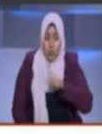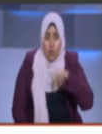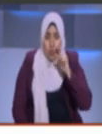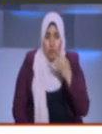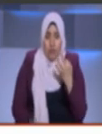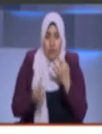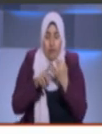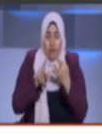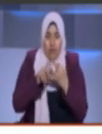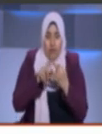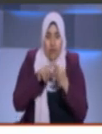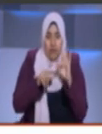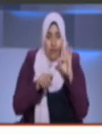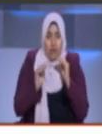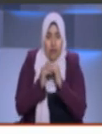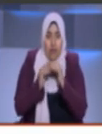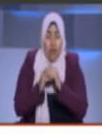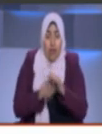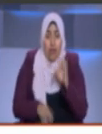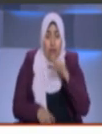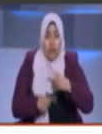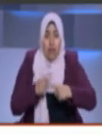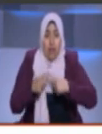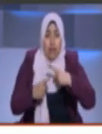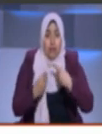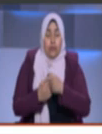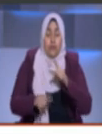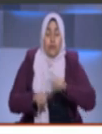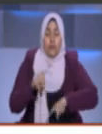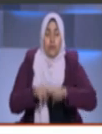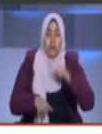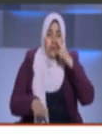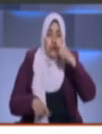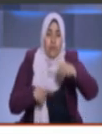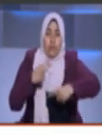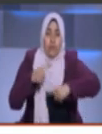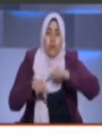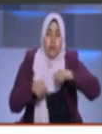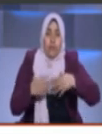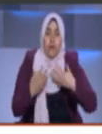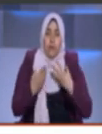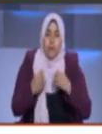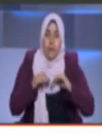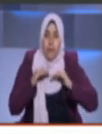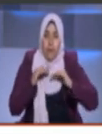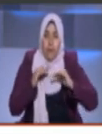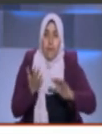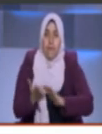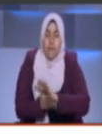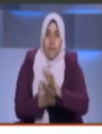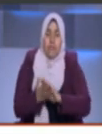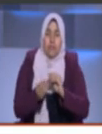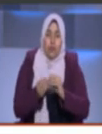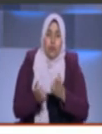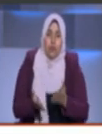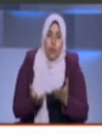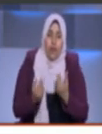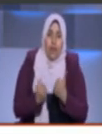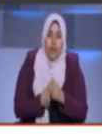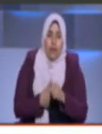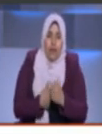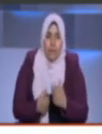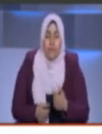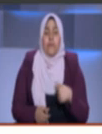زالت الاشتباكات يعني مستمرة، ولكن هدأت الأجواء طبعا نوعا ما، وكانت